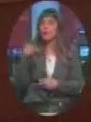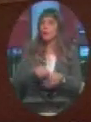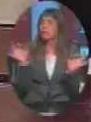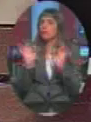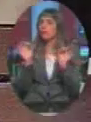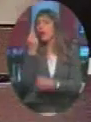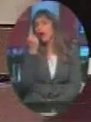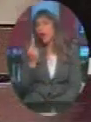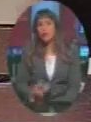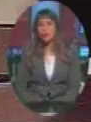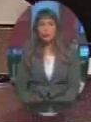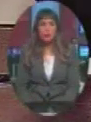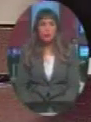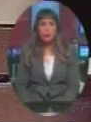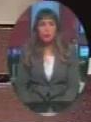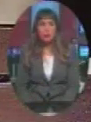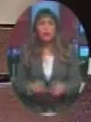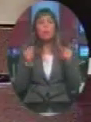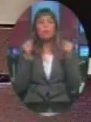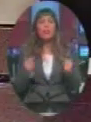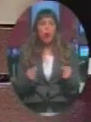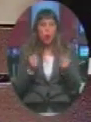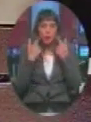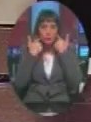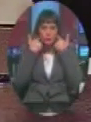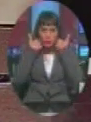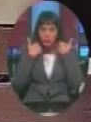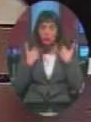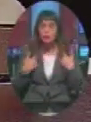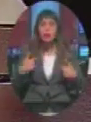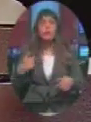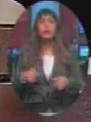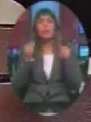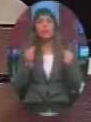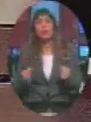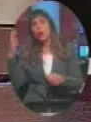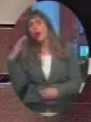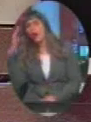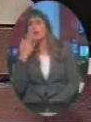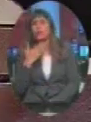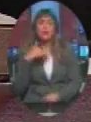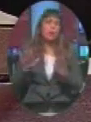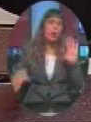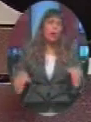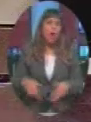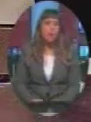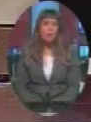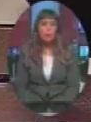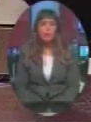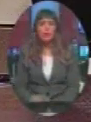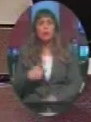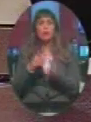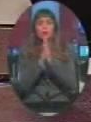כנסת אחד. הביטחון גם חל לערבים וגם ליהודים. ולכן אני קורא